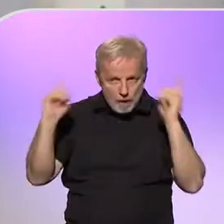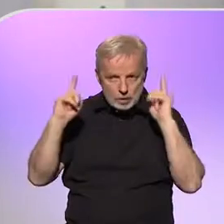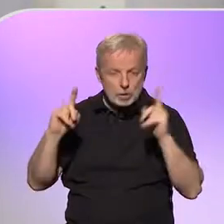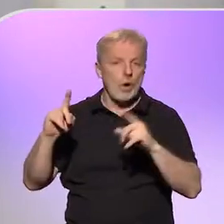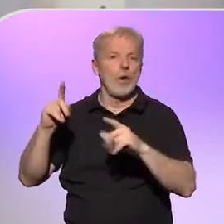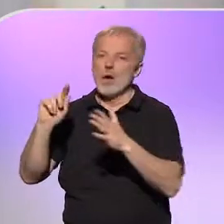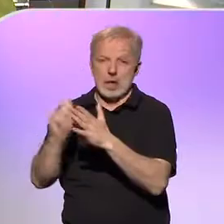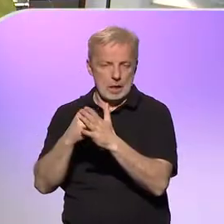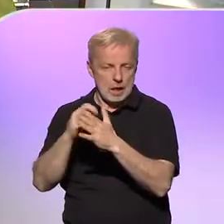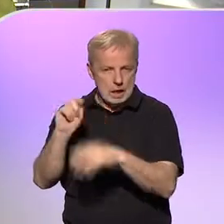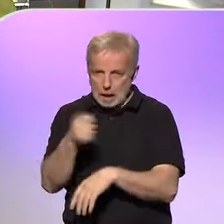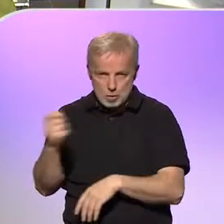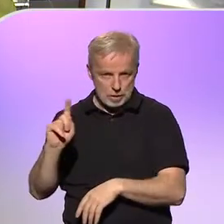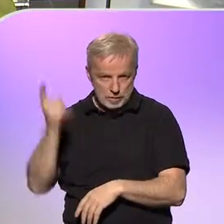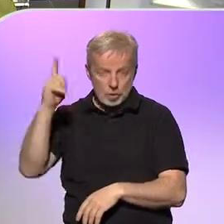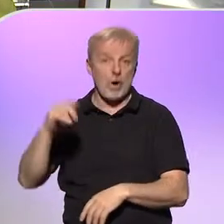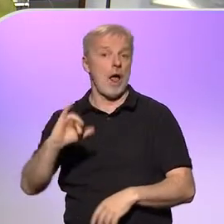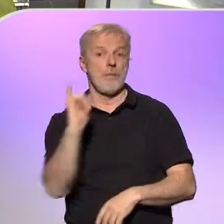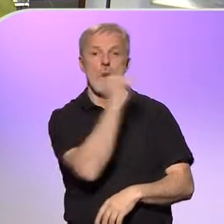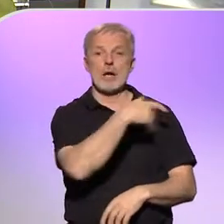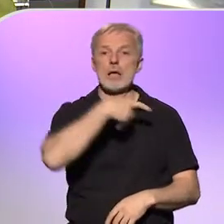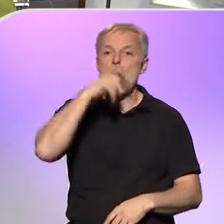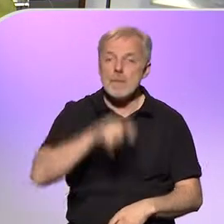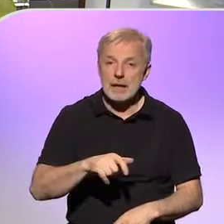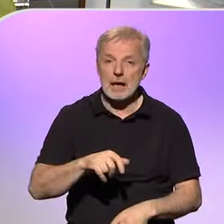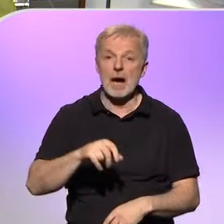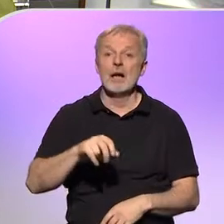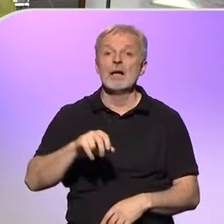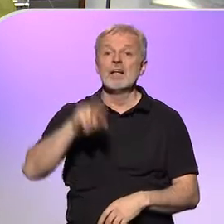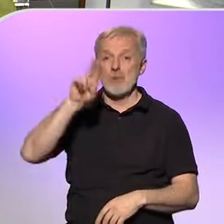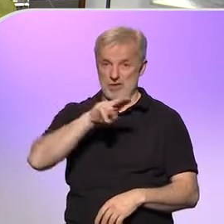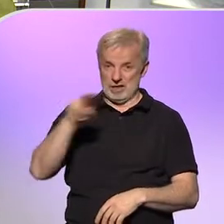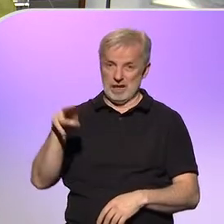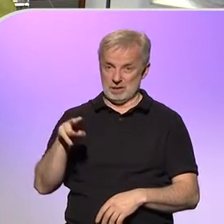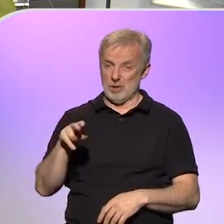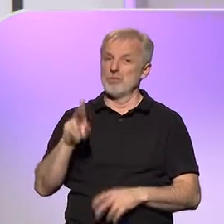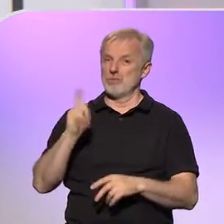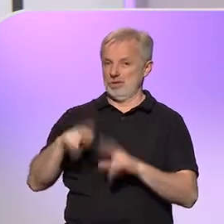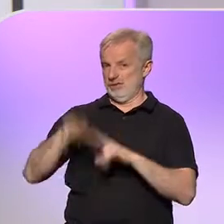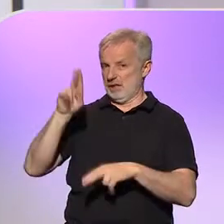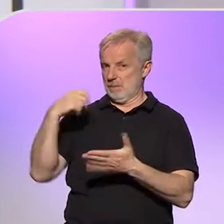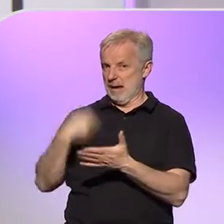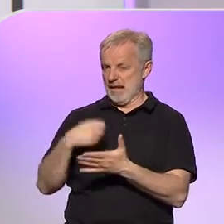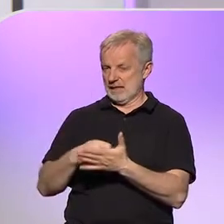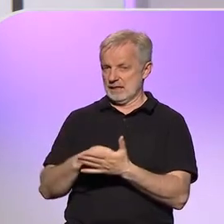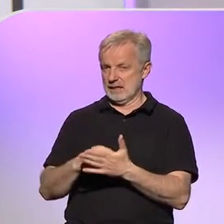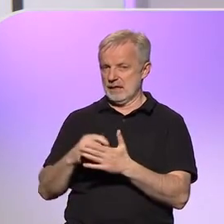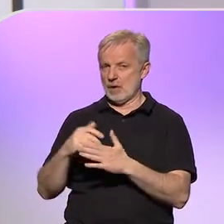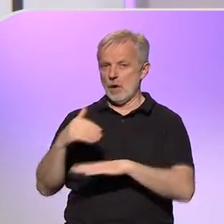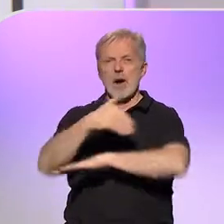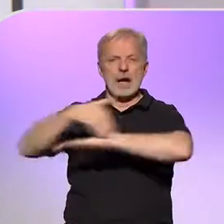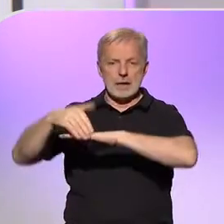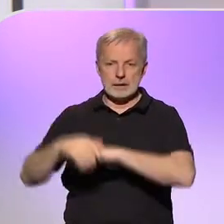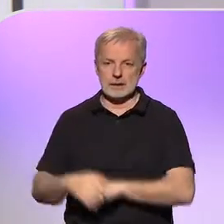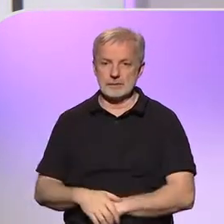pojedete do Ameriky nebo do Švýcarska, tak je dobré tam mít co nejvyšší limity. To skoro zní, že by se člověk měl s někým poradit, než si